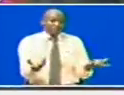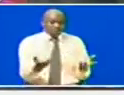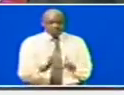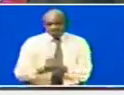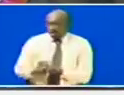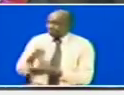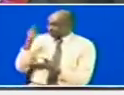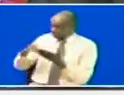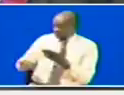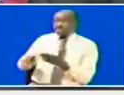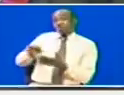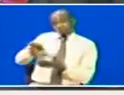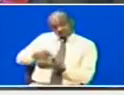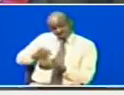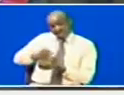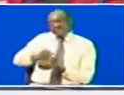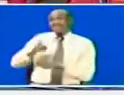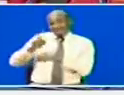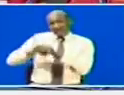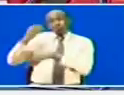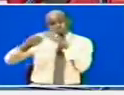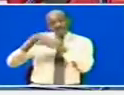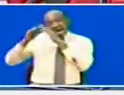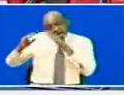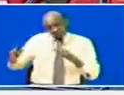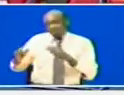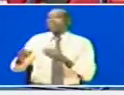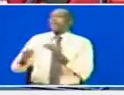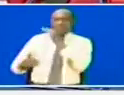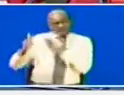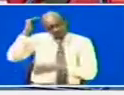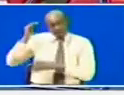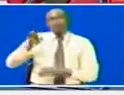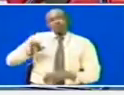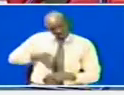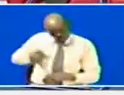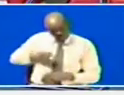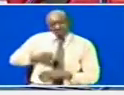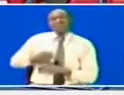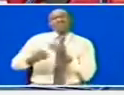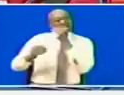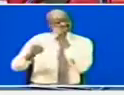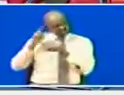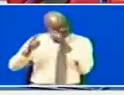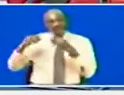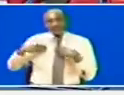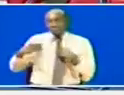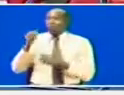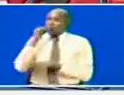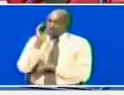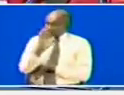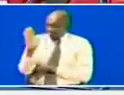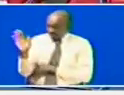hivi, mwanamke ni study sana katika kujenga boma, yani nyumbani pale. Nyumba ni mwanamke, ni study sana katika maswala ya nyumbani pale, ni